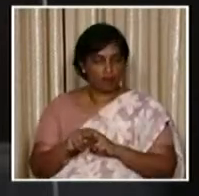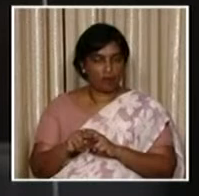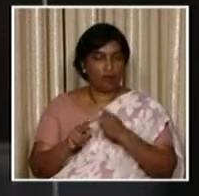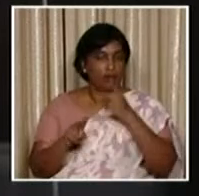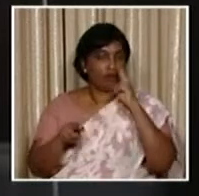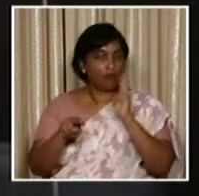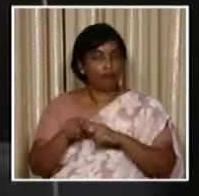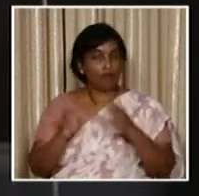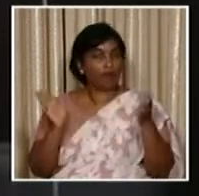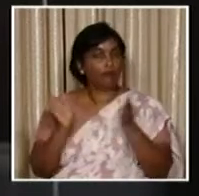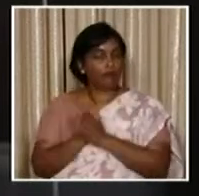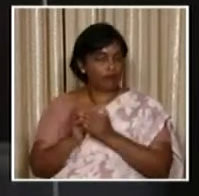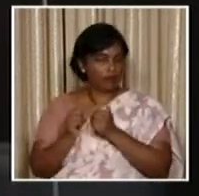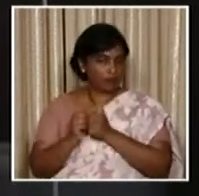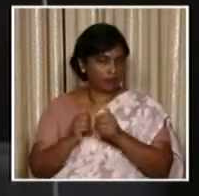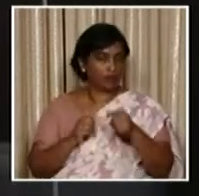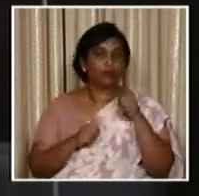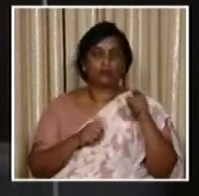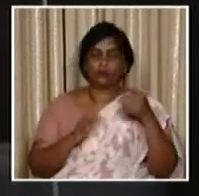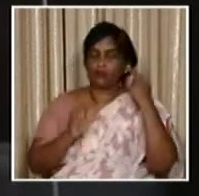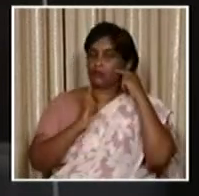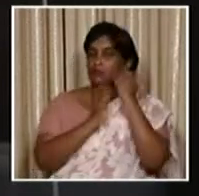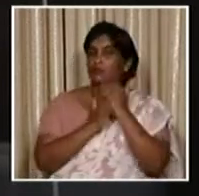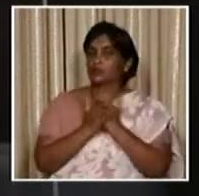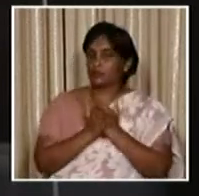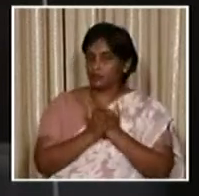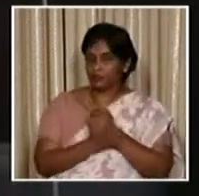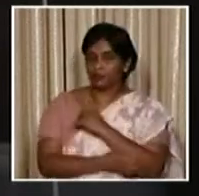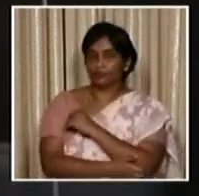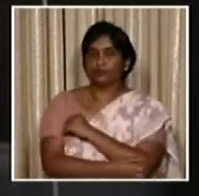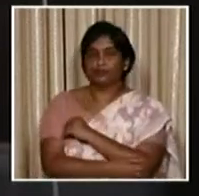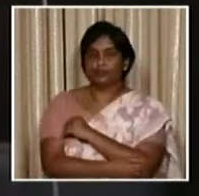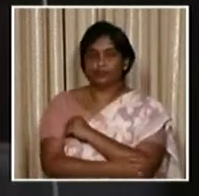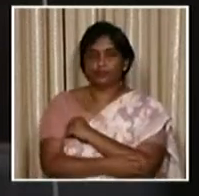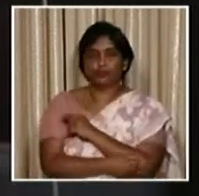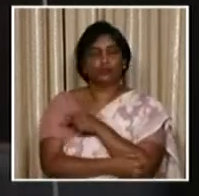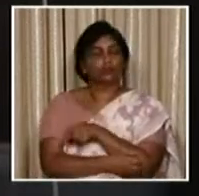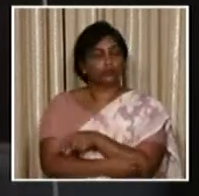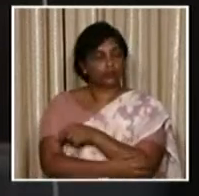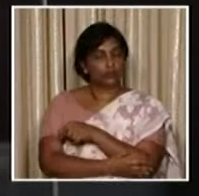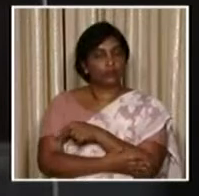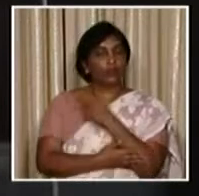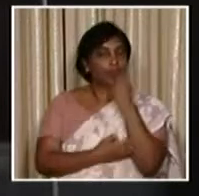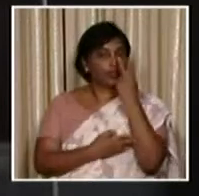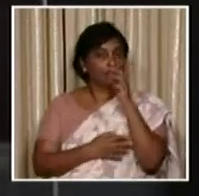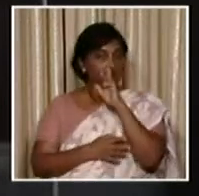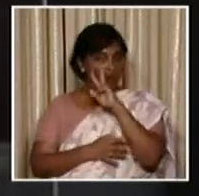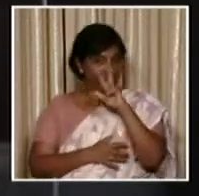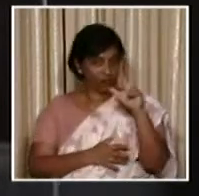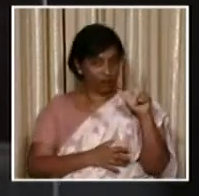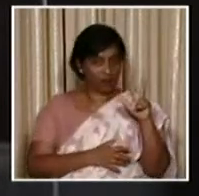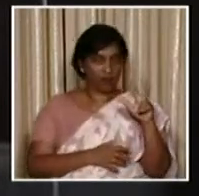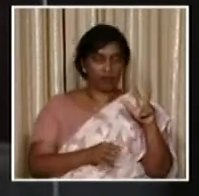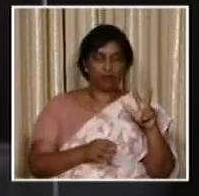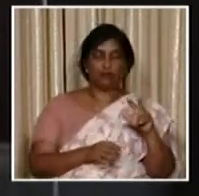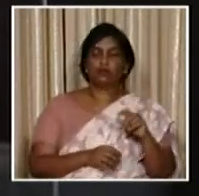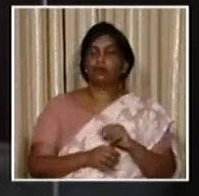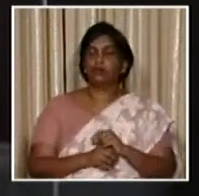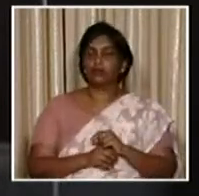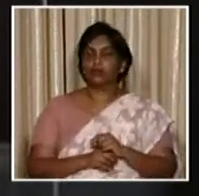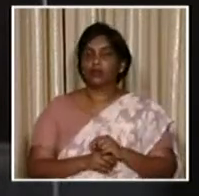asuru tibuna kalayak tamai me karunu karana me widiye siddha wen. Ilada 2018